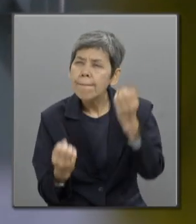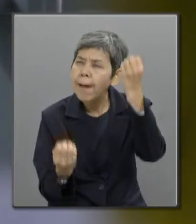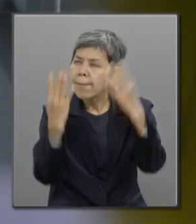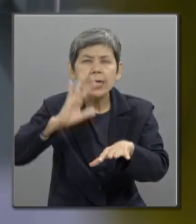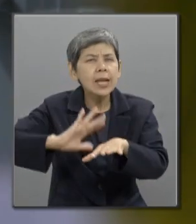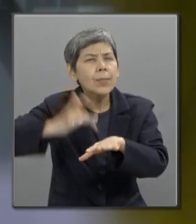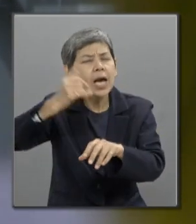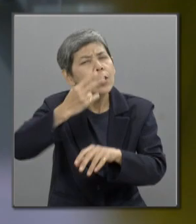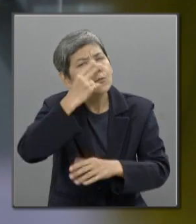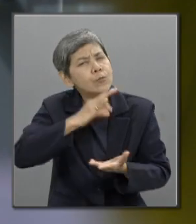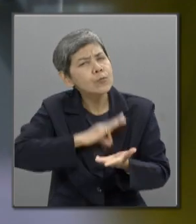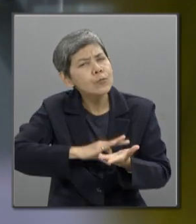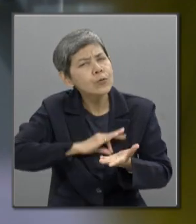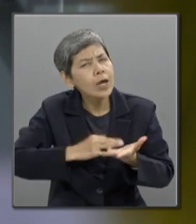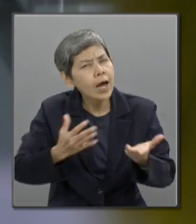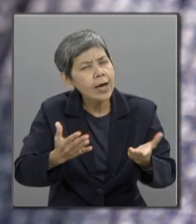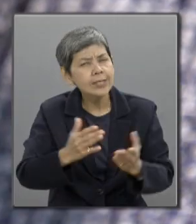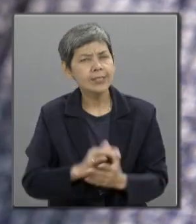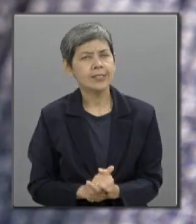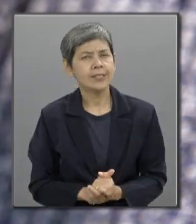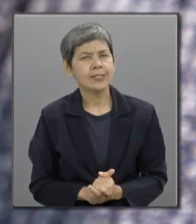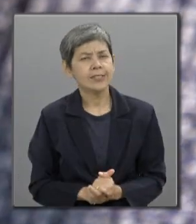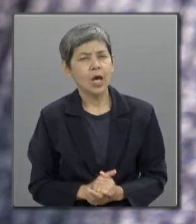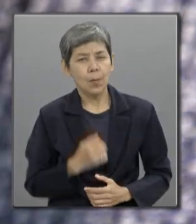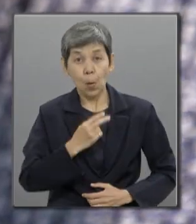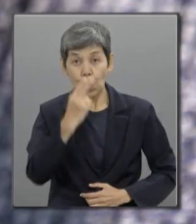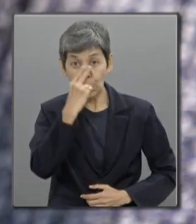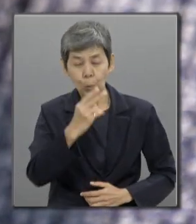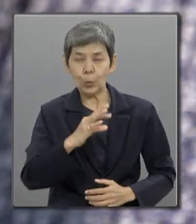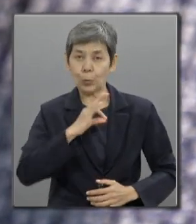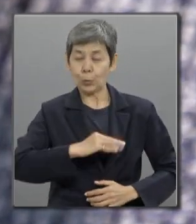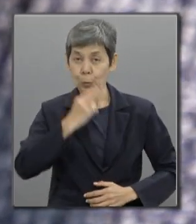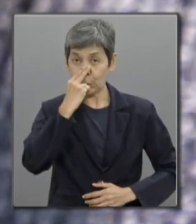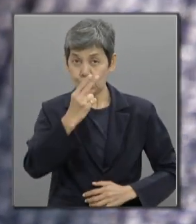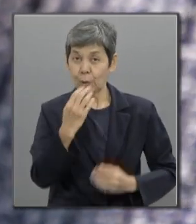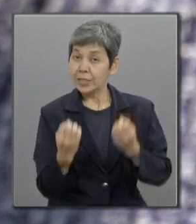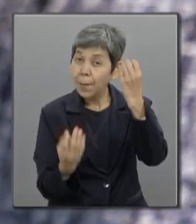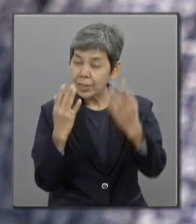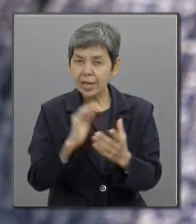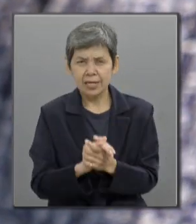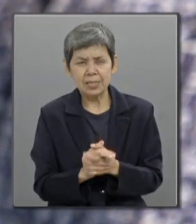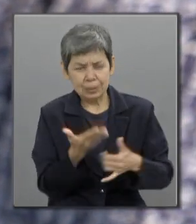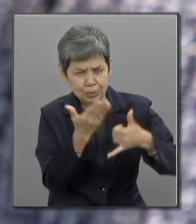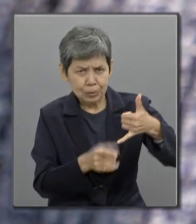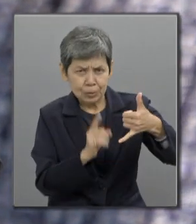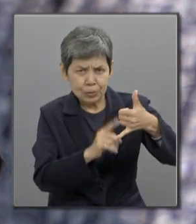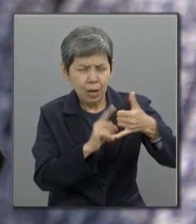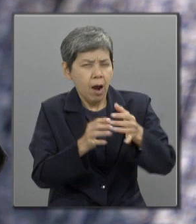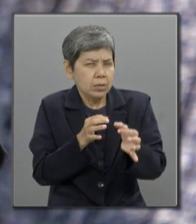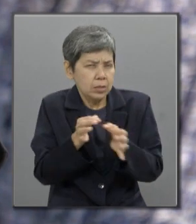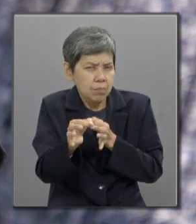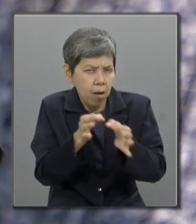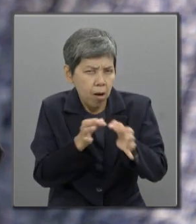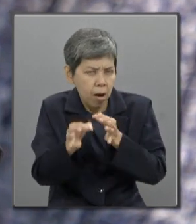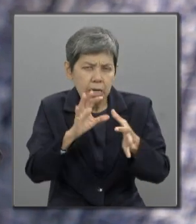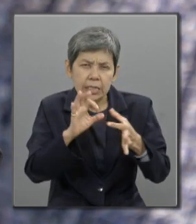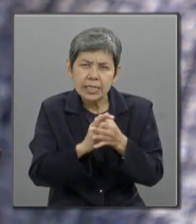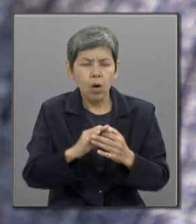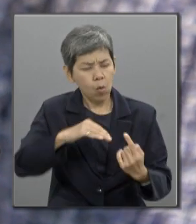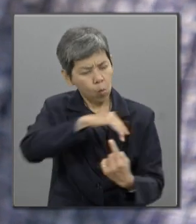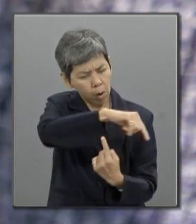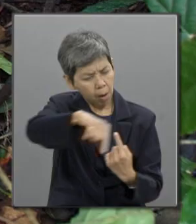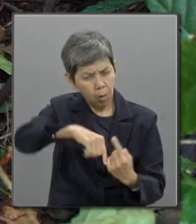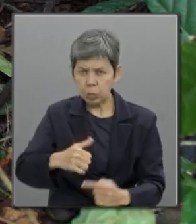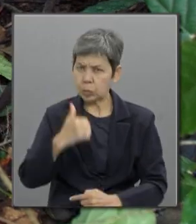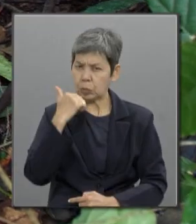อมองแล้วมีความคิดเห็นยังไงกันบ้างคะ ผมดูแล้วผมรู้สึกว่าหมอหม่องอธิบายเกี่ยวกับสิ่งแวดล้อม